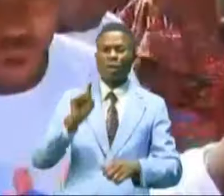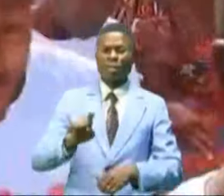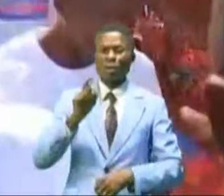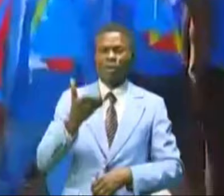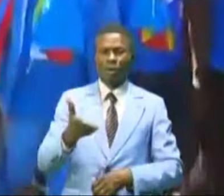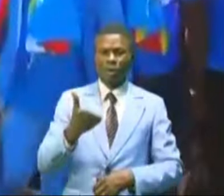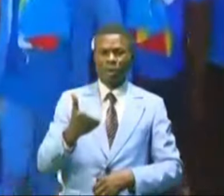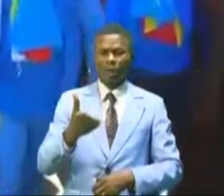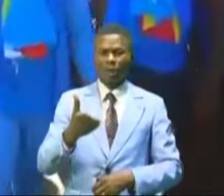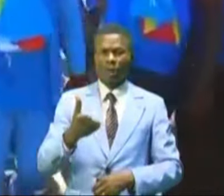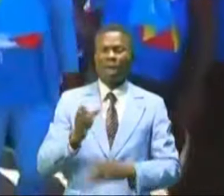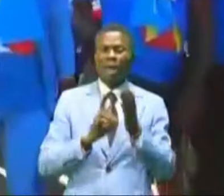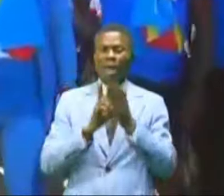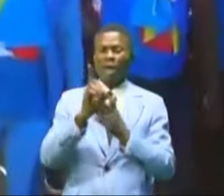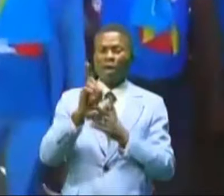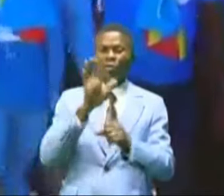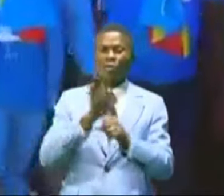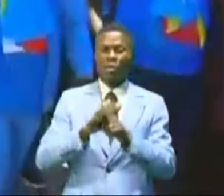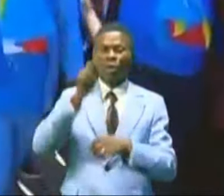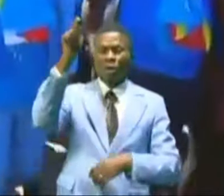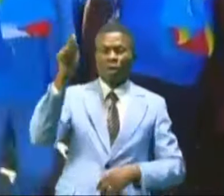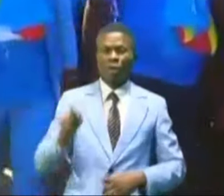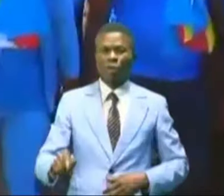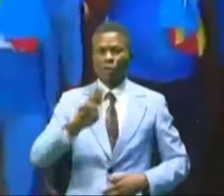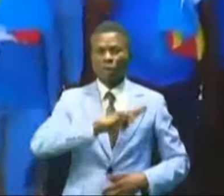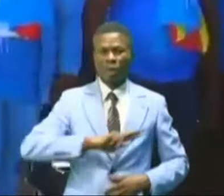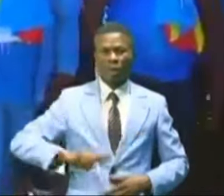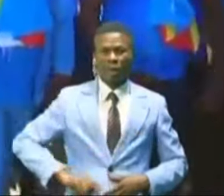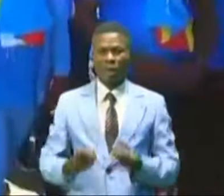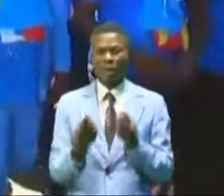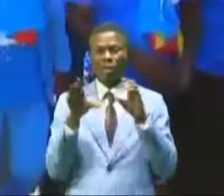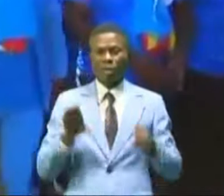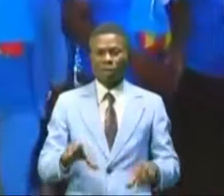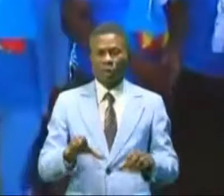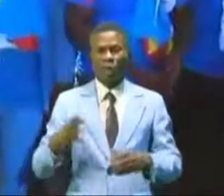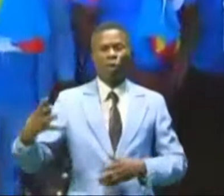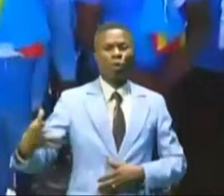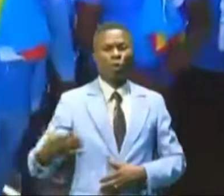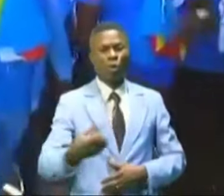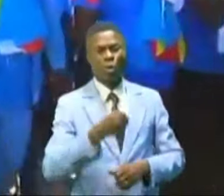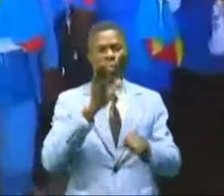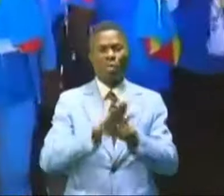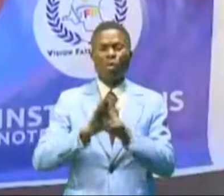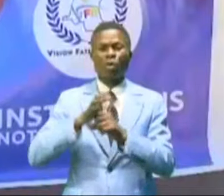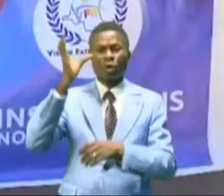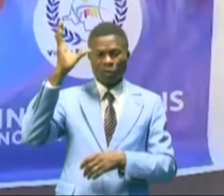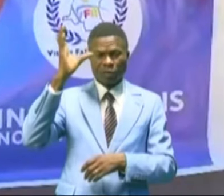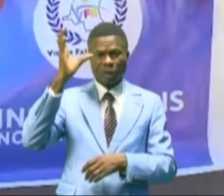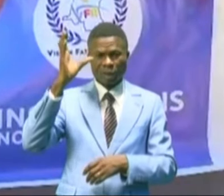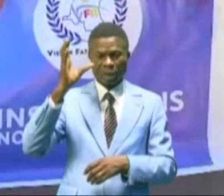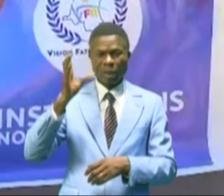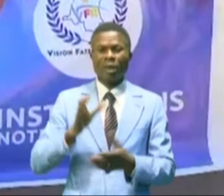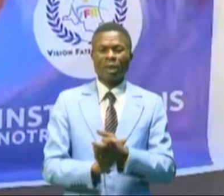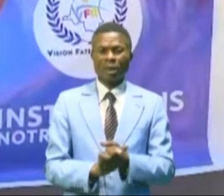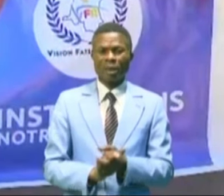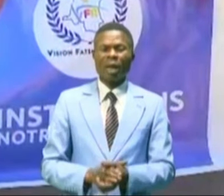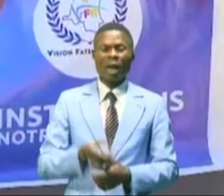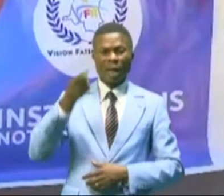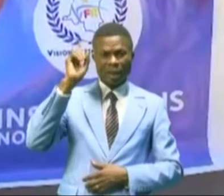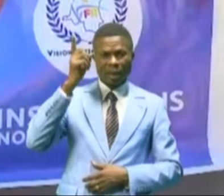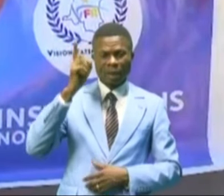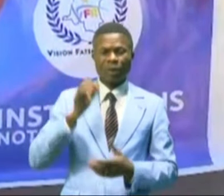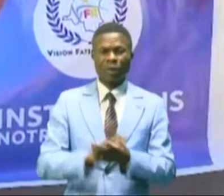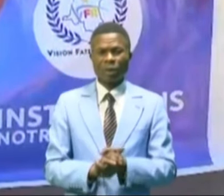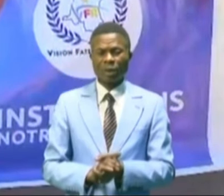avec la montée en puissance des forces armées de la République démocratique du Congo qui ont repris plusieurs localités. Sous le botte du Rwanda et